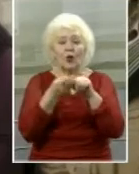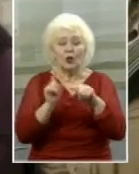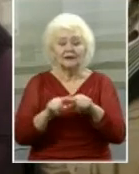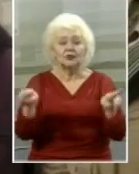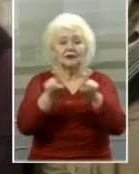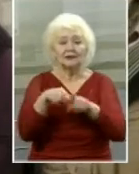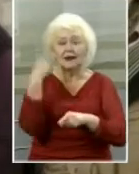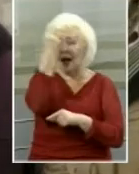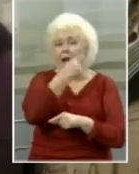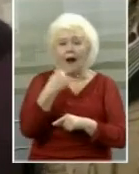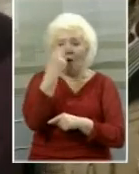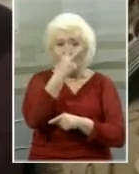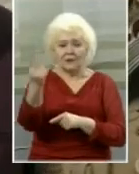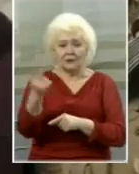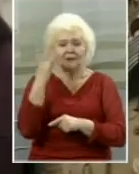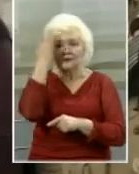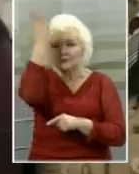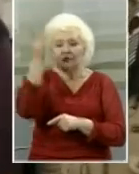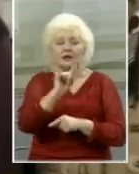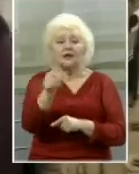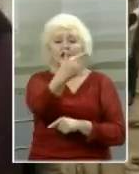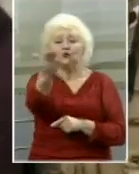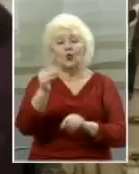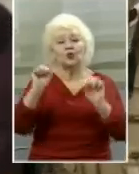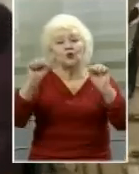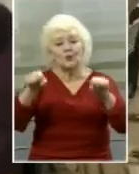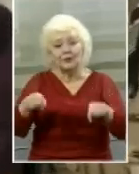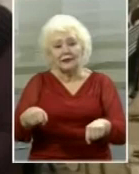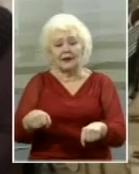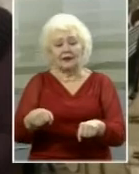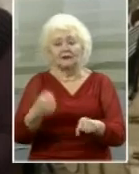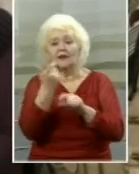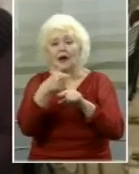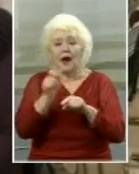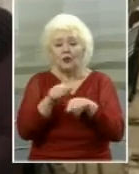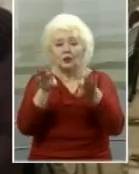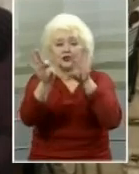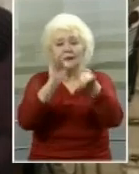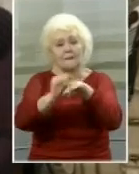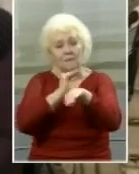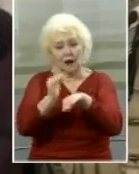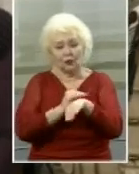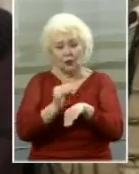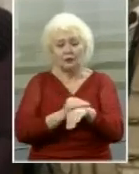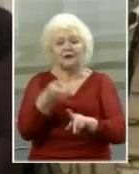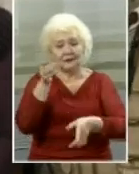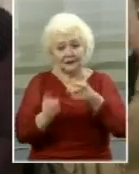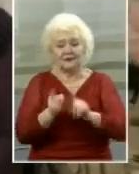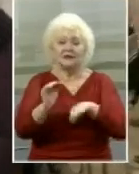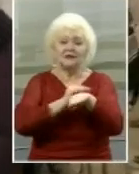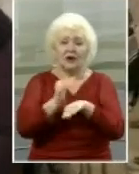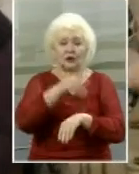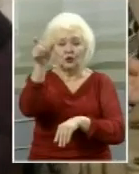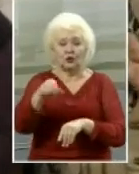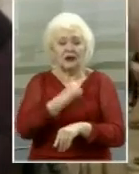такая образность мышления, что вот он умеет очень по-доброму, а видно, что он действительно добрый человек, потому